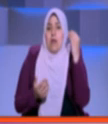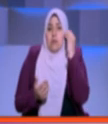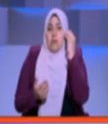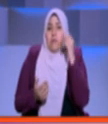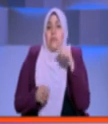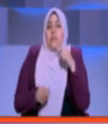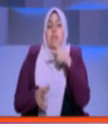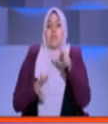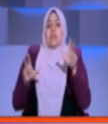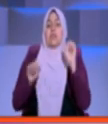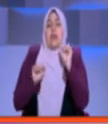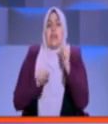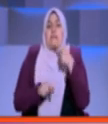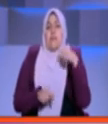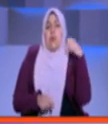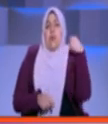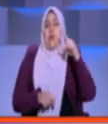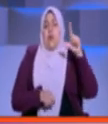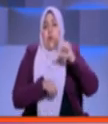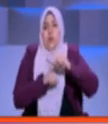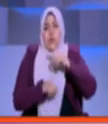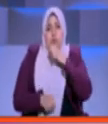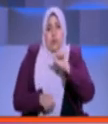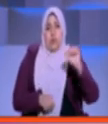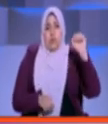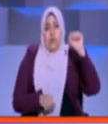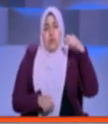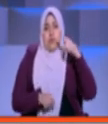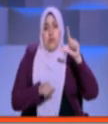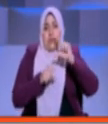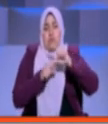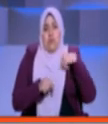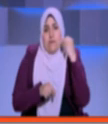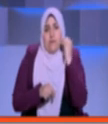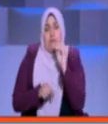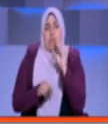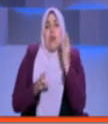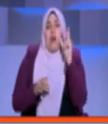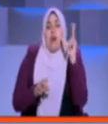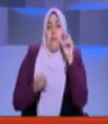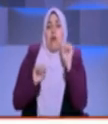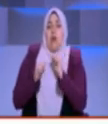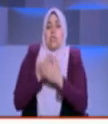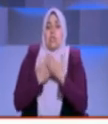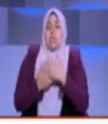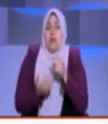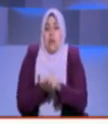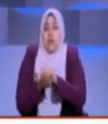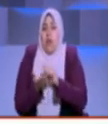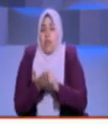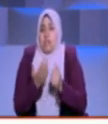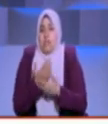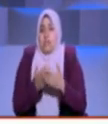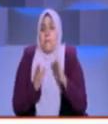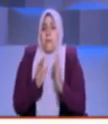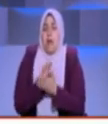قد أتت على لسان رئيس الوزراء الفرنسي الوزير الأول إدوارد فيليب الذي كان قد شكل لجنة أزمة لإدارة هذا الملف،